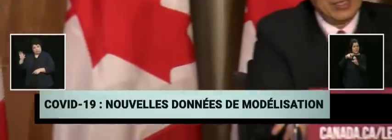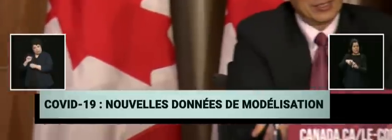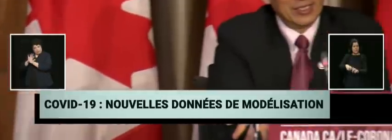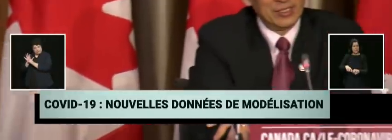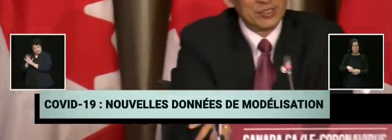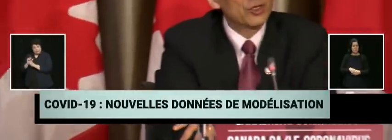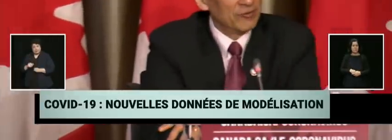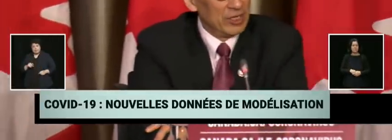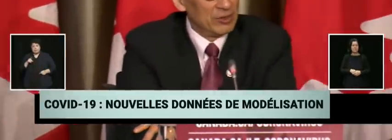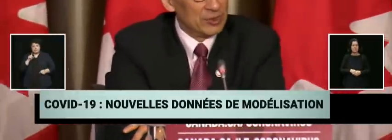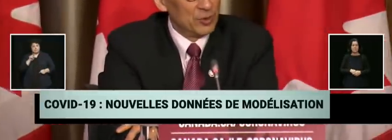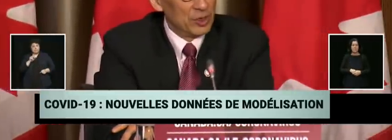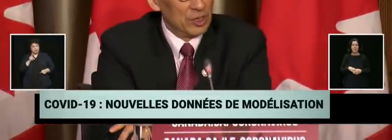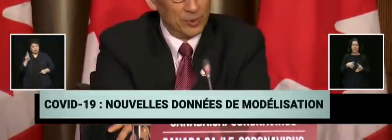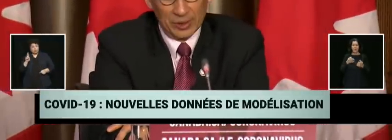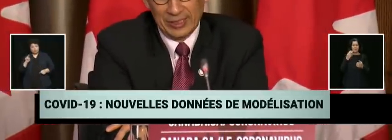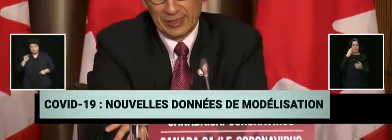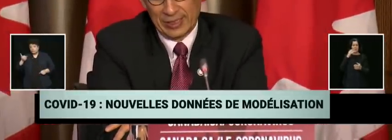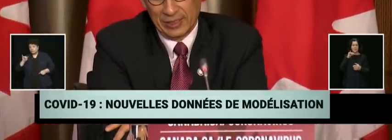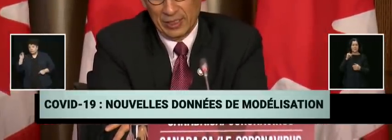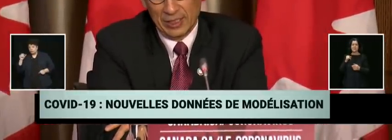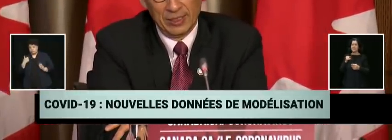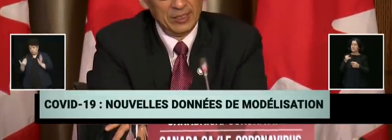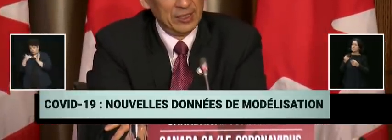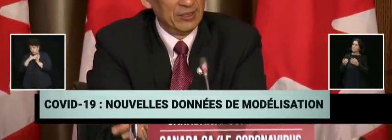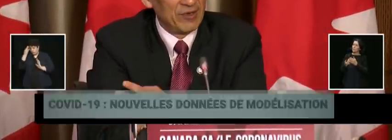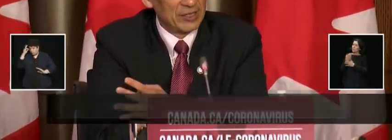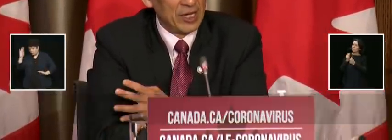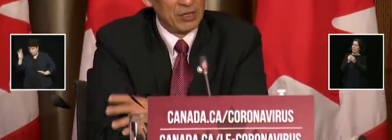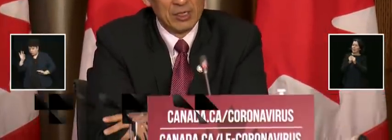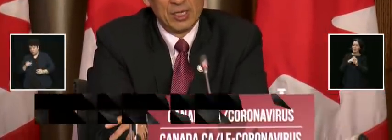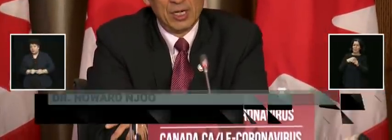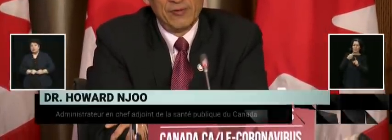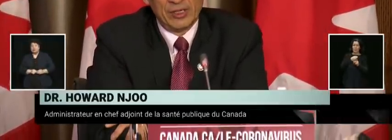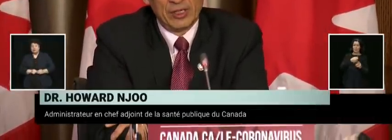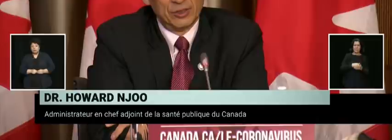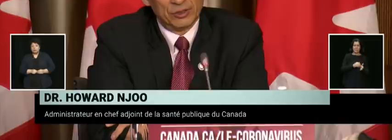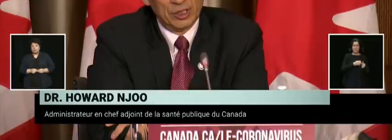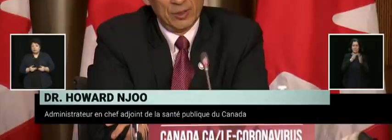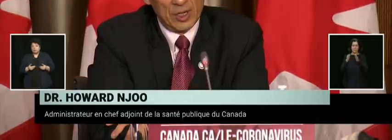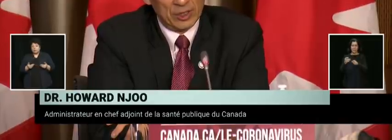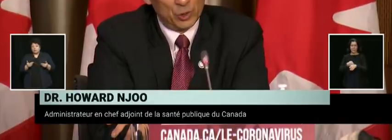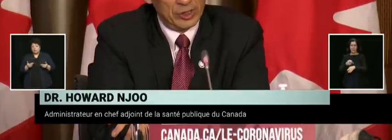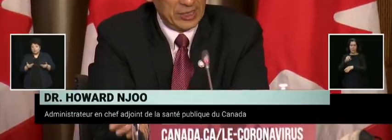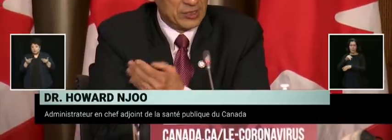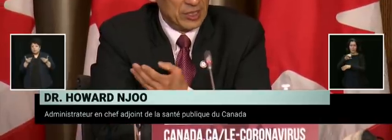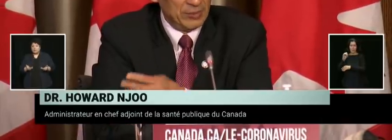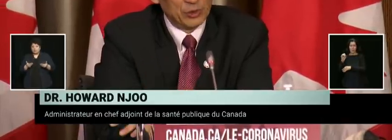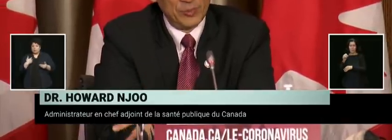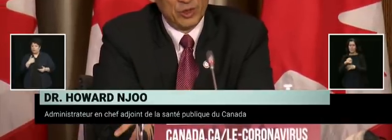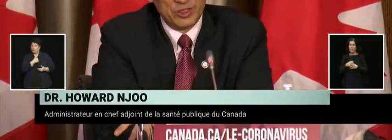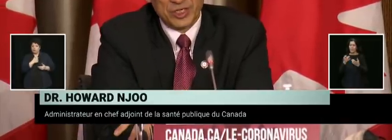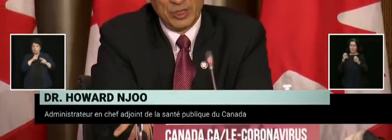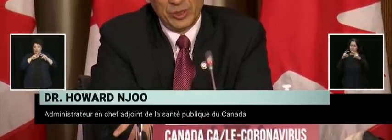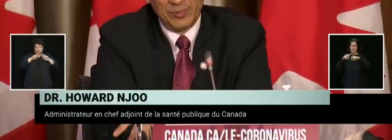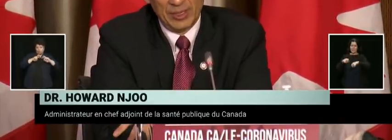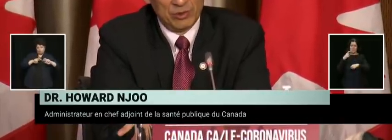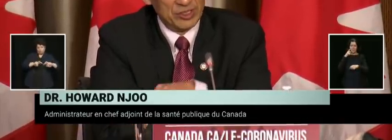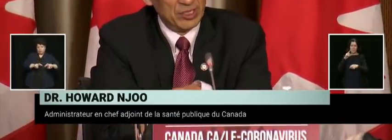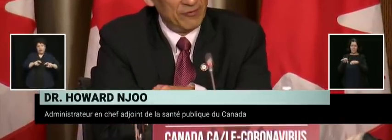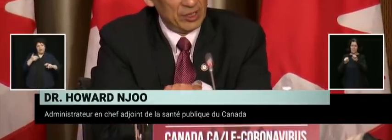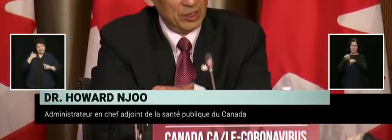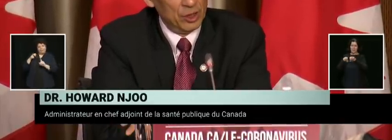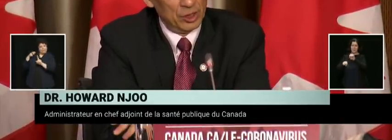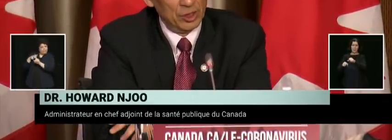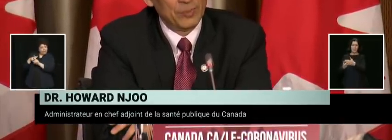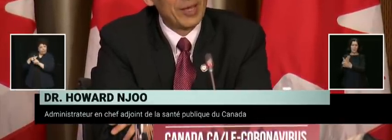système intégré de surveillance pour détecter les variants avec notre laboratoire national de microbiologie à Winnipeg,